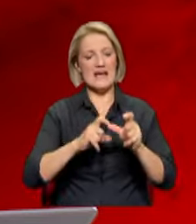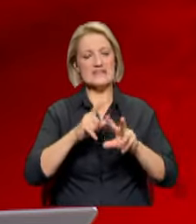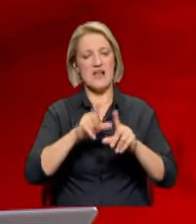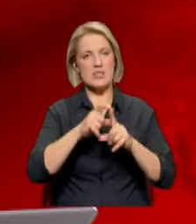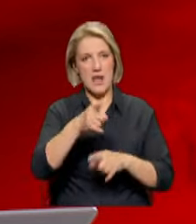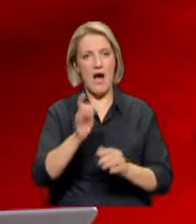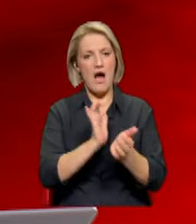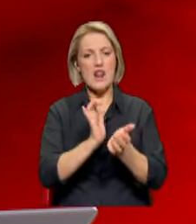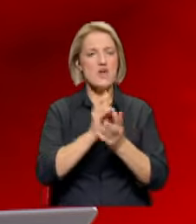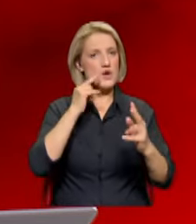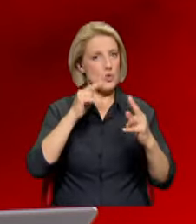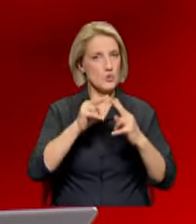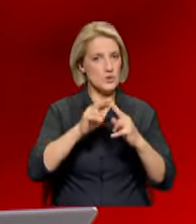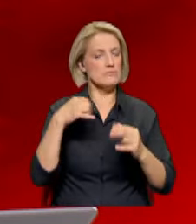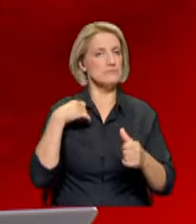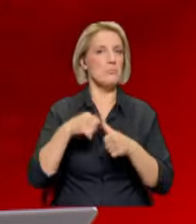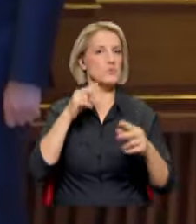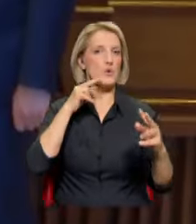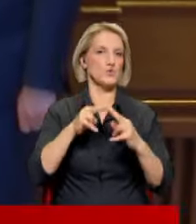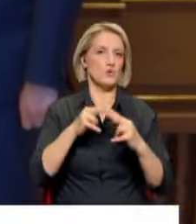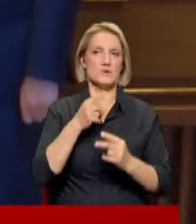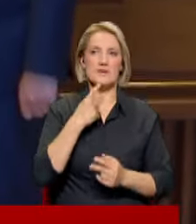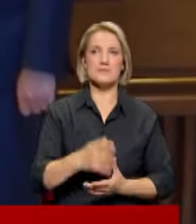görüşüyorduk, yine görüşürüz dedi.